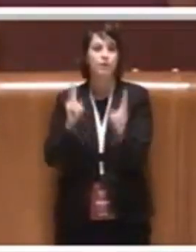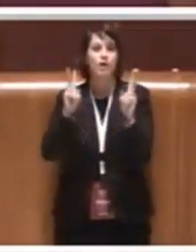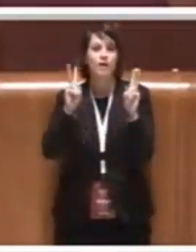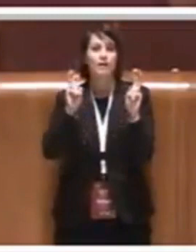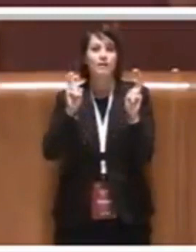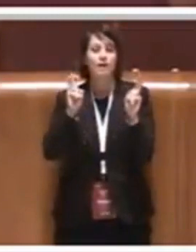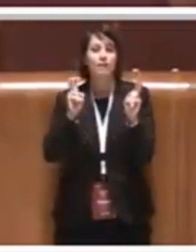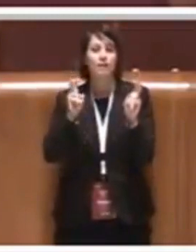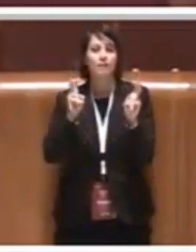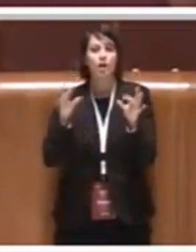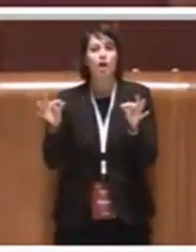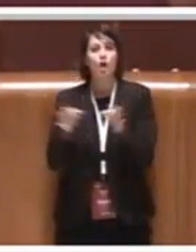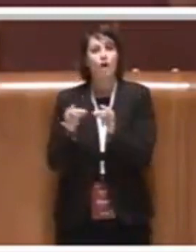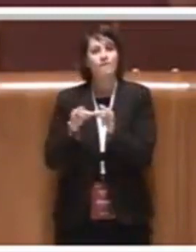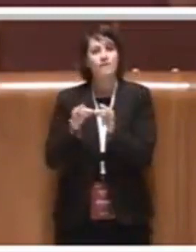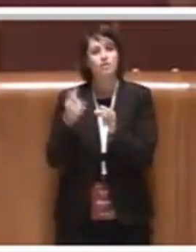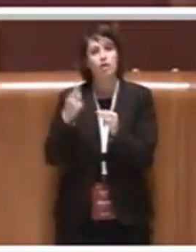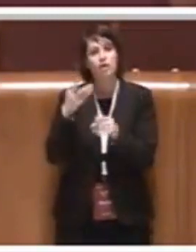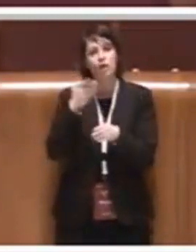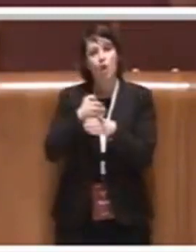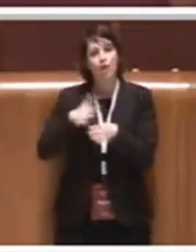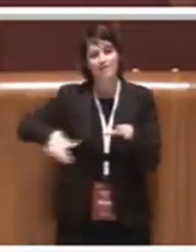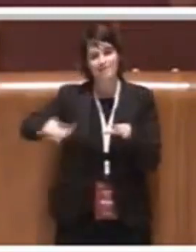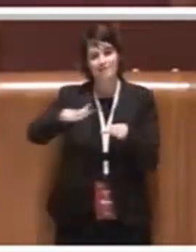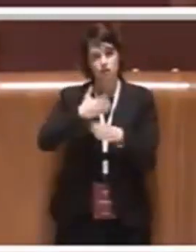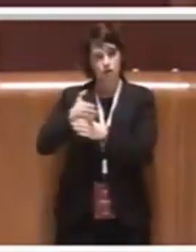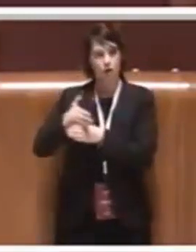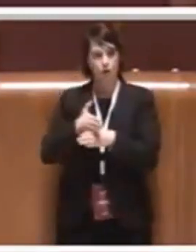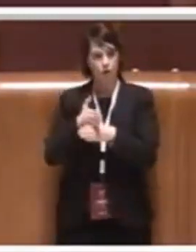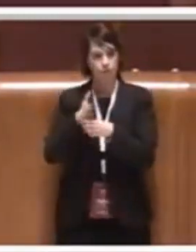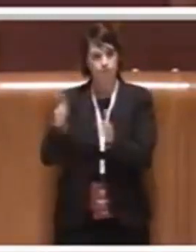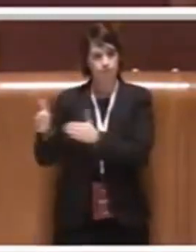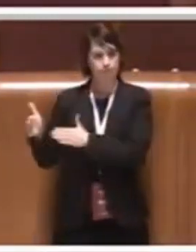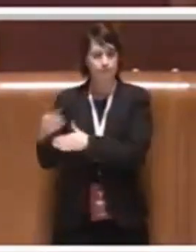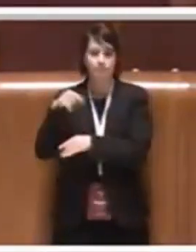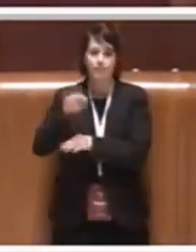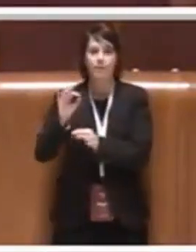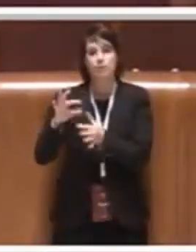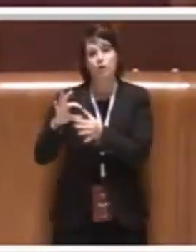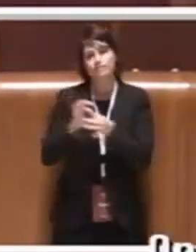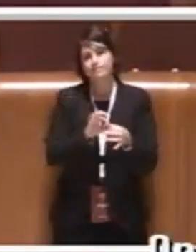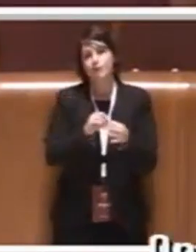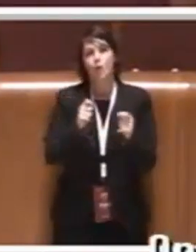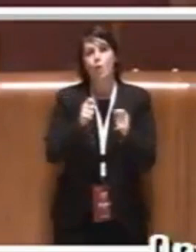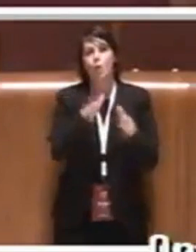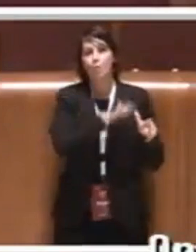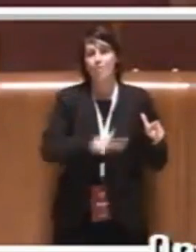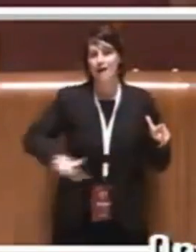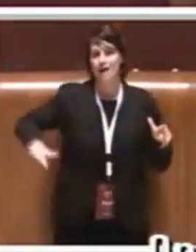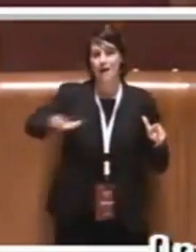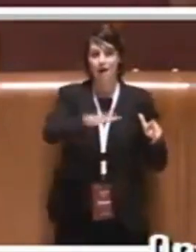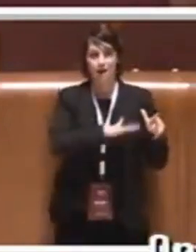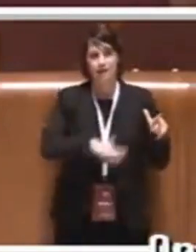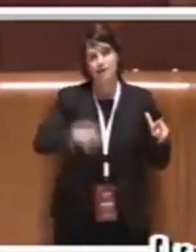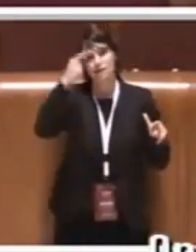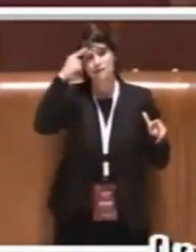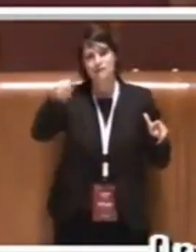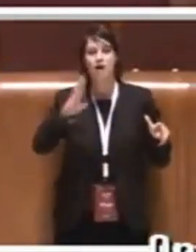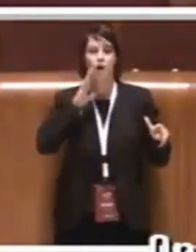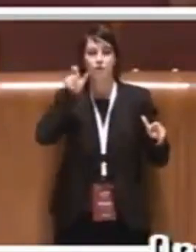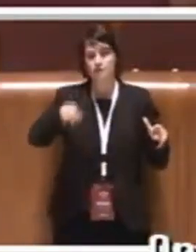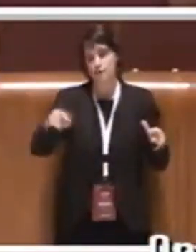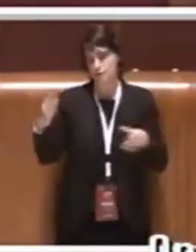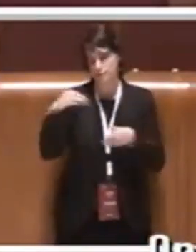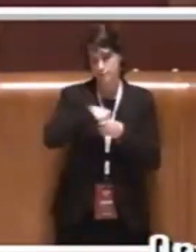convenzioni di lottizzazione. È un tema che in Commissione urbanistica, come sanno i consiglieri che ne fanno parte,